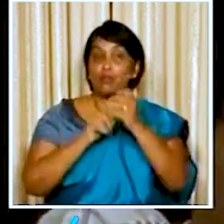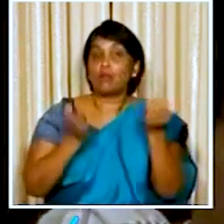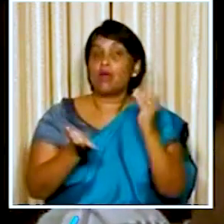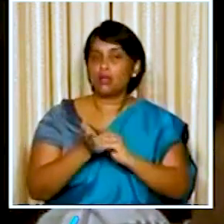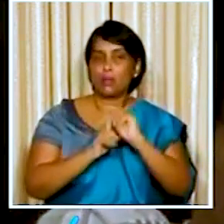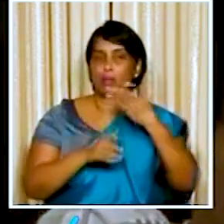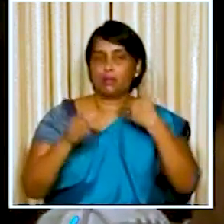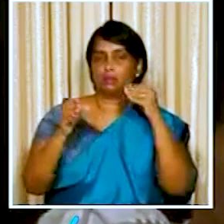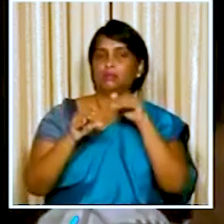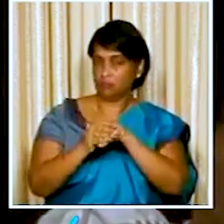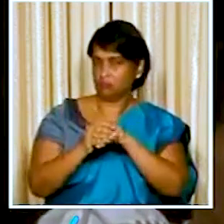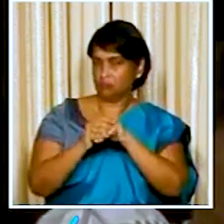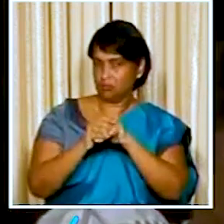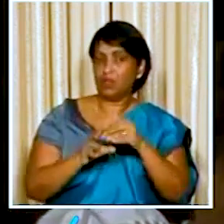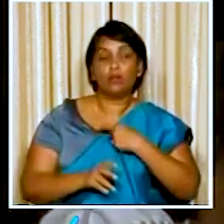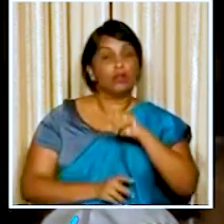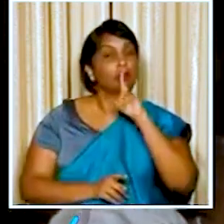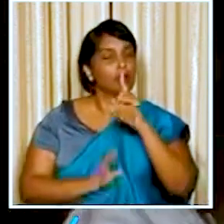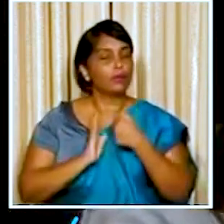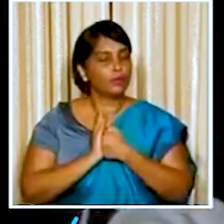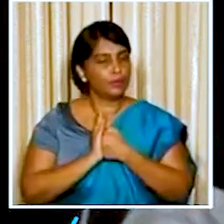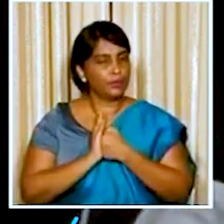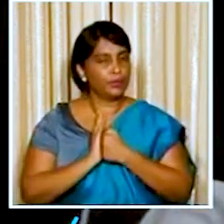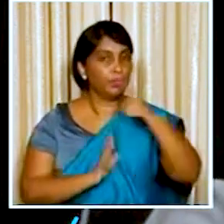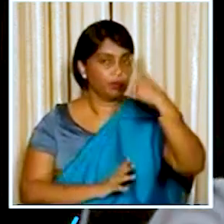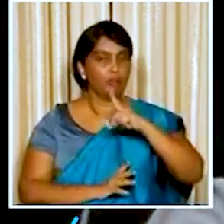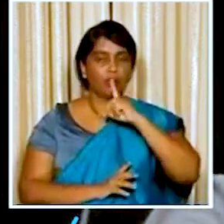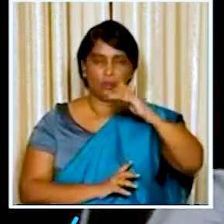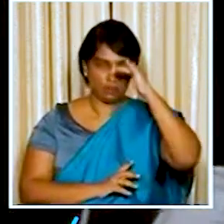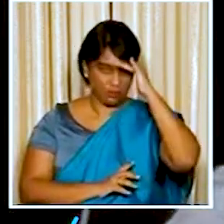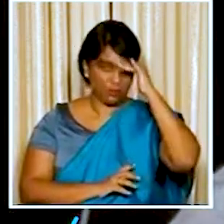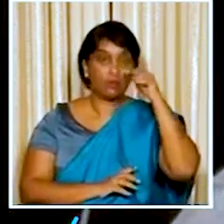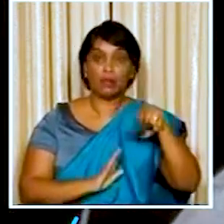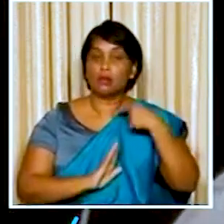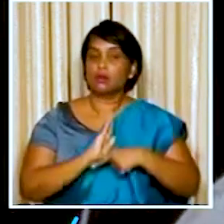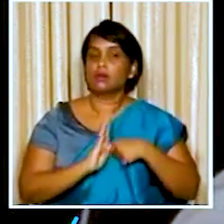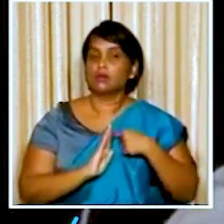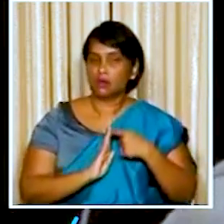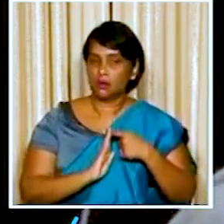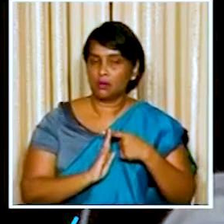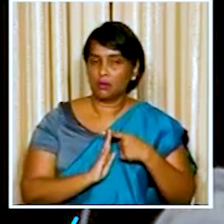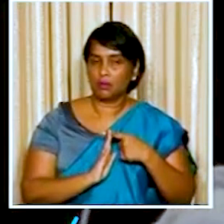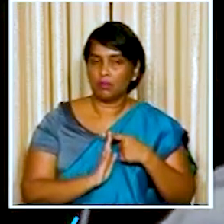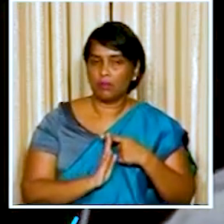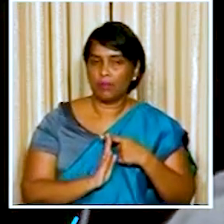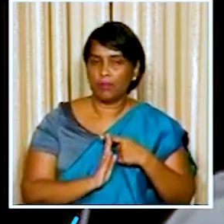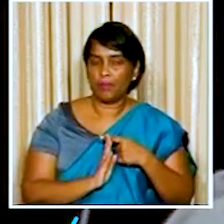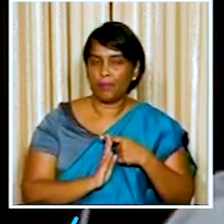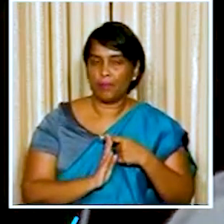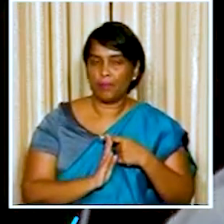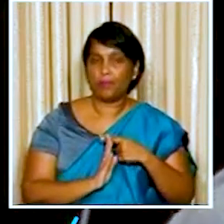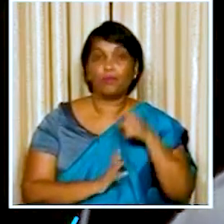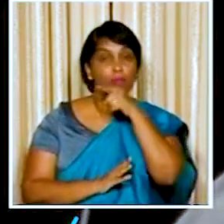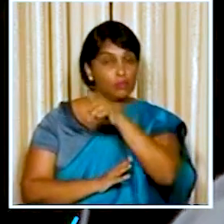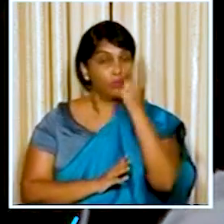මේ පාර්ලිමේන්තුවට. මම කියන්න ඕන ගරු නියෝජ්‍ය කතානායකතුමනි, මේ රටේ හරිද?